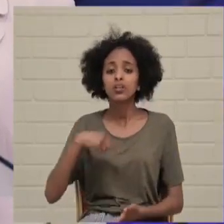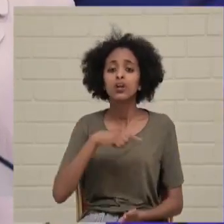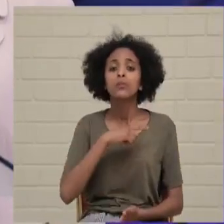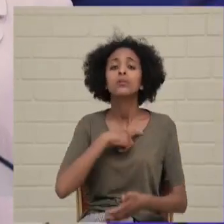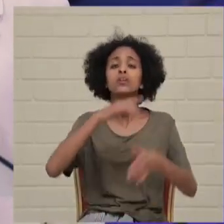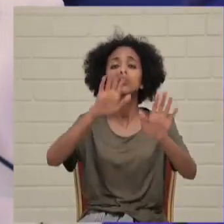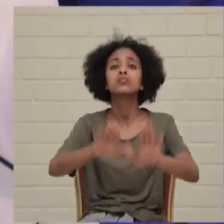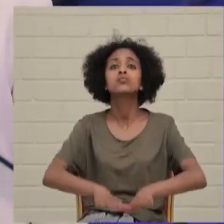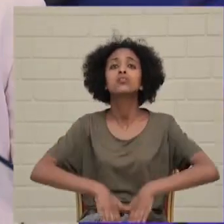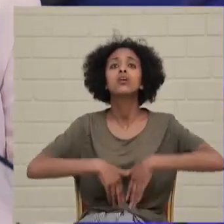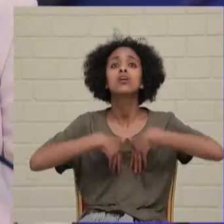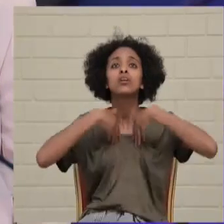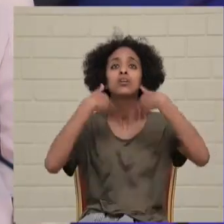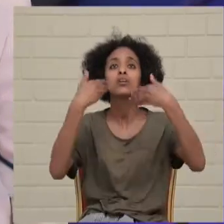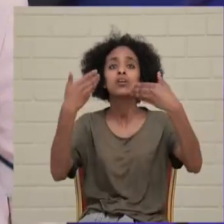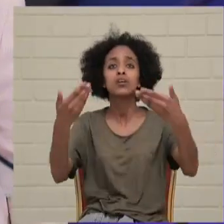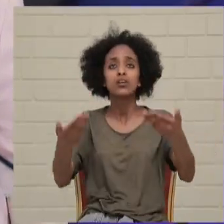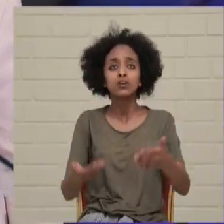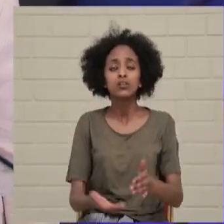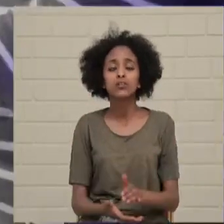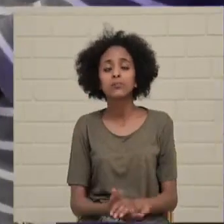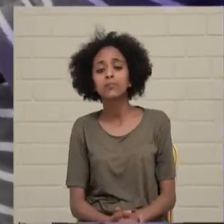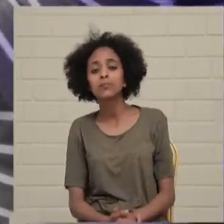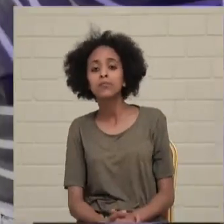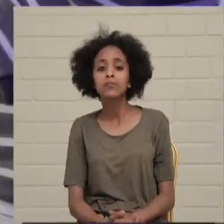ወድቀናል እኛም ለንስሃ